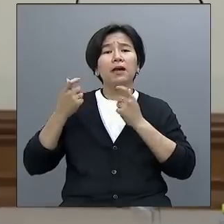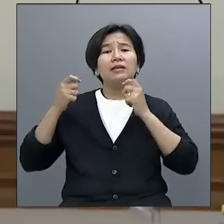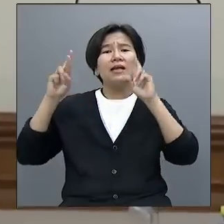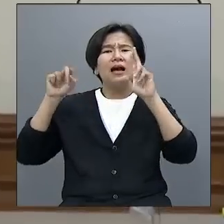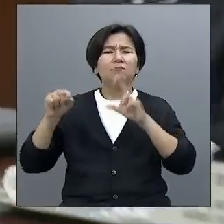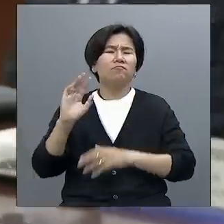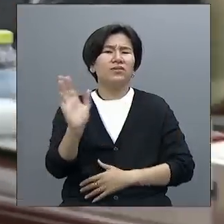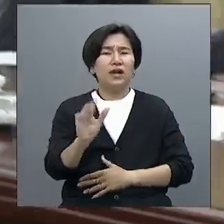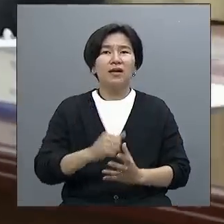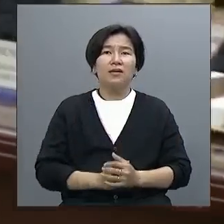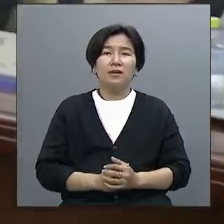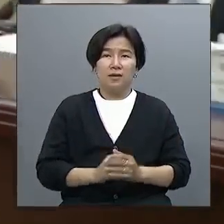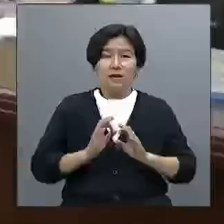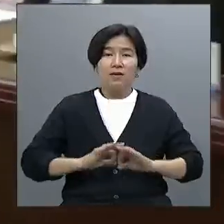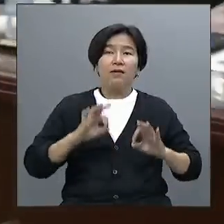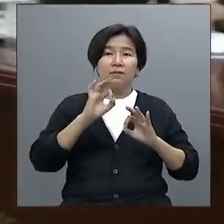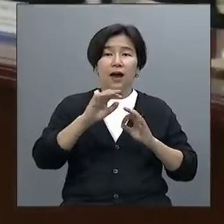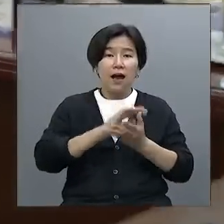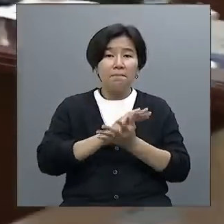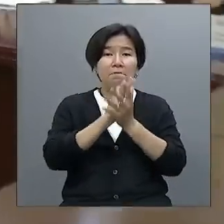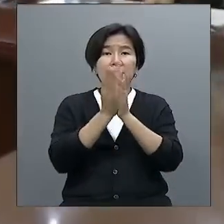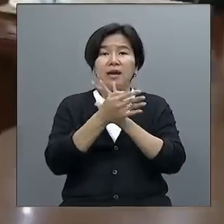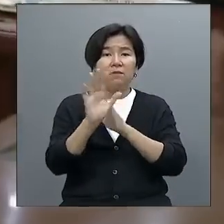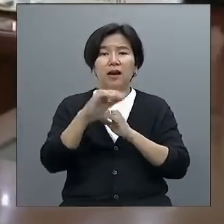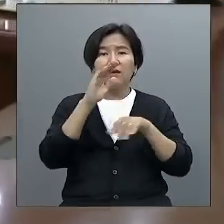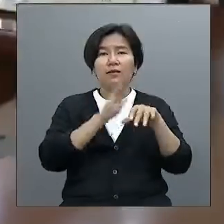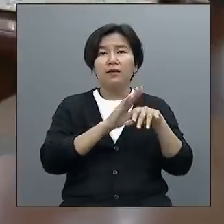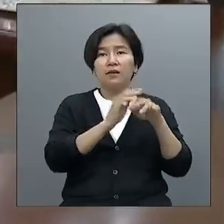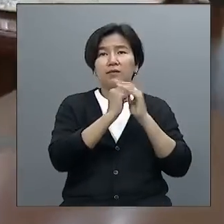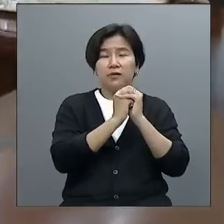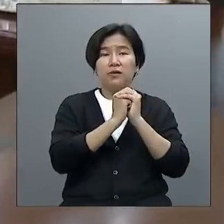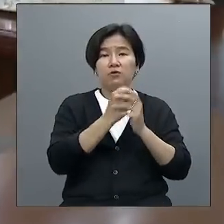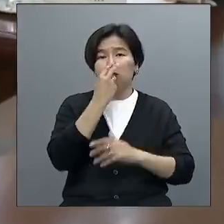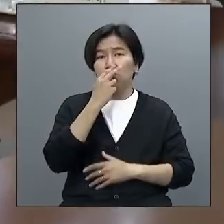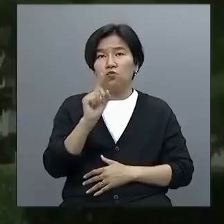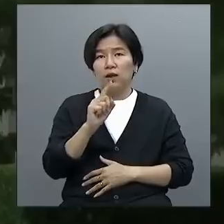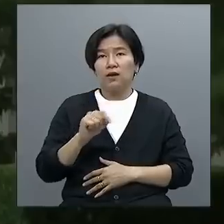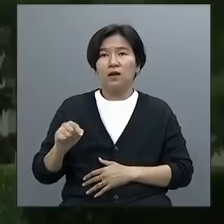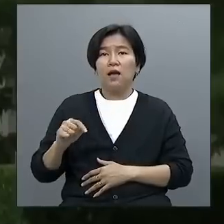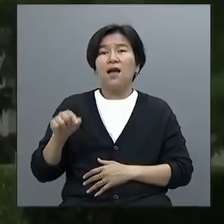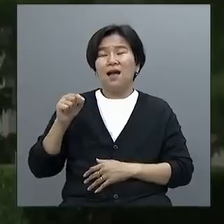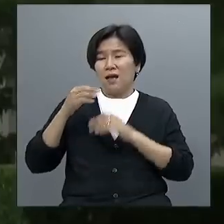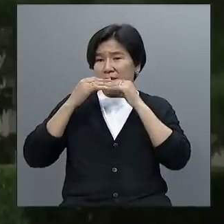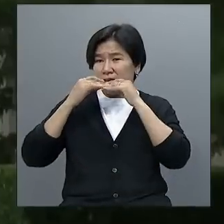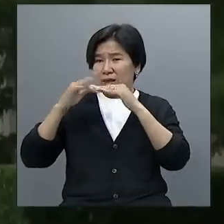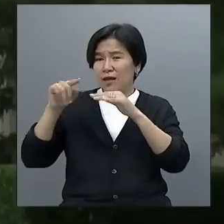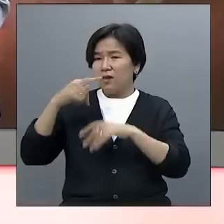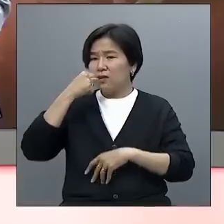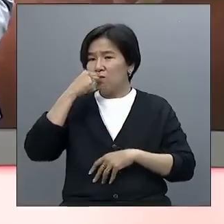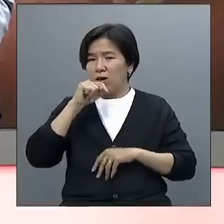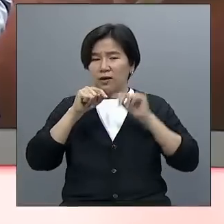ต้องการเปลี่ยนสถานะที่เป็นอยู่แต่ก็เตือนจีนนะคะถึงการกระทำยั่วยุในบริเวณช่องแคบไต้หวันด้วย